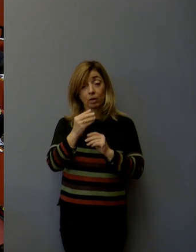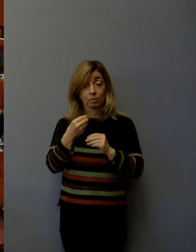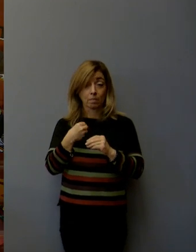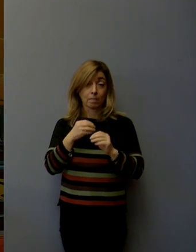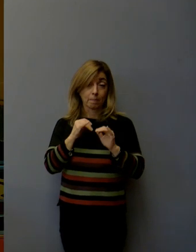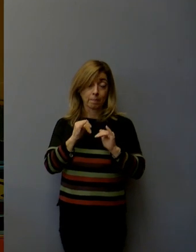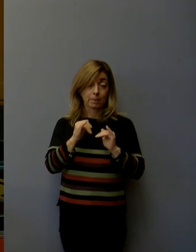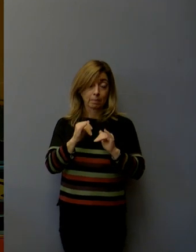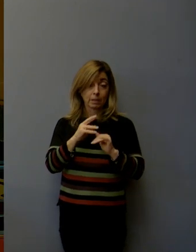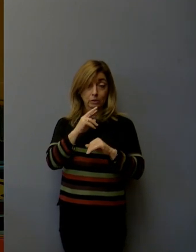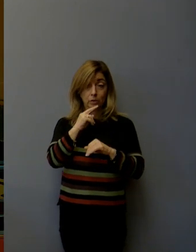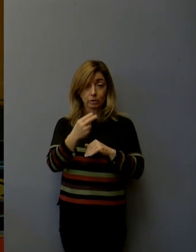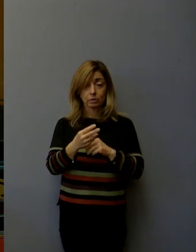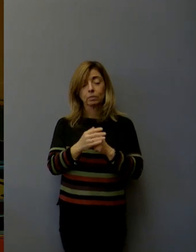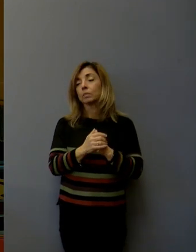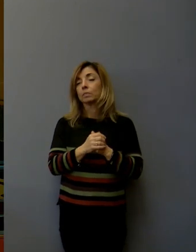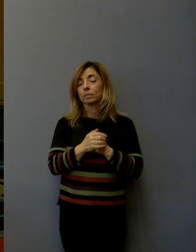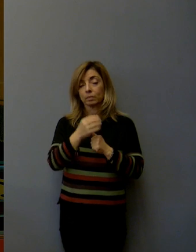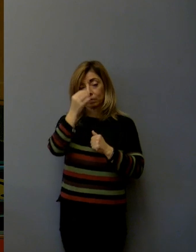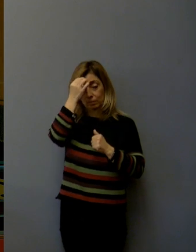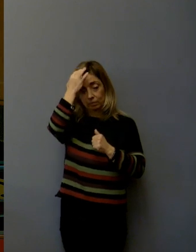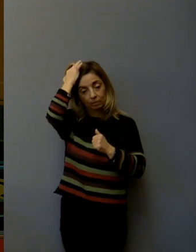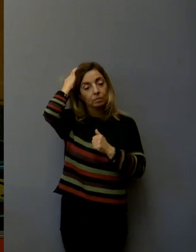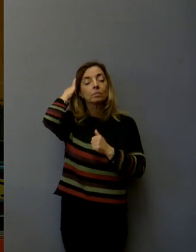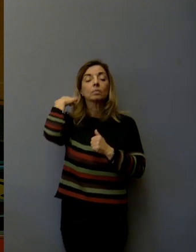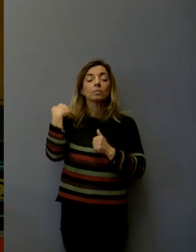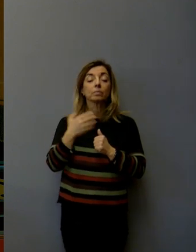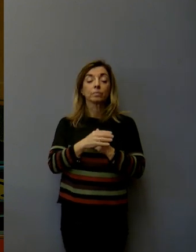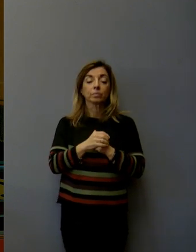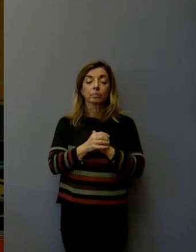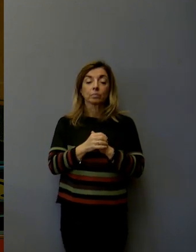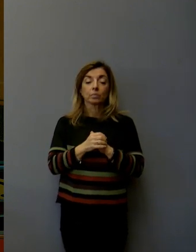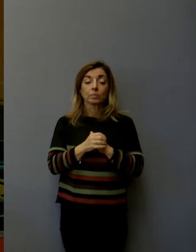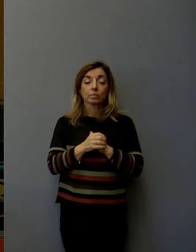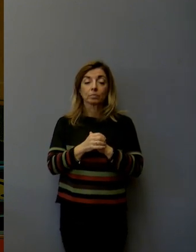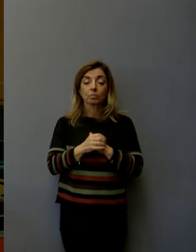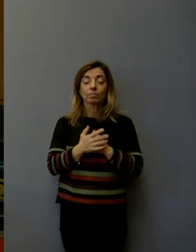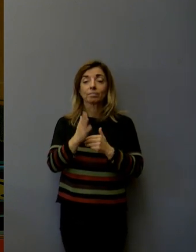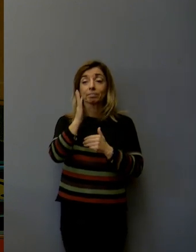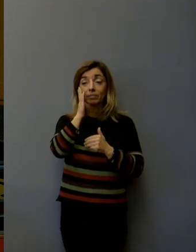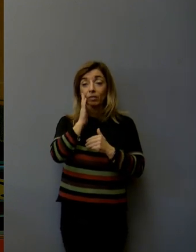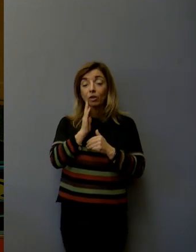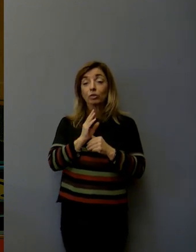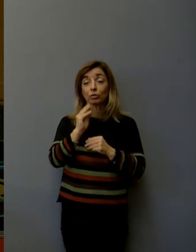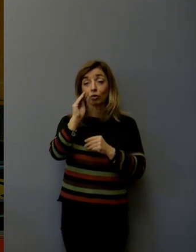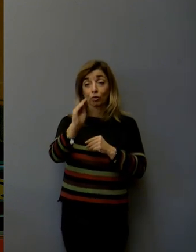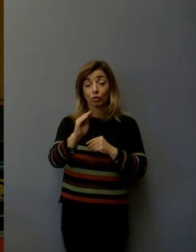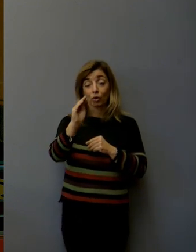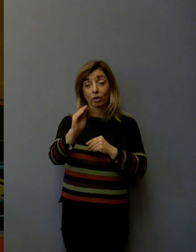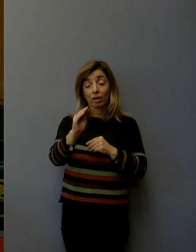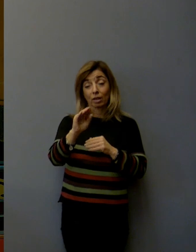rispondere Cioè ho capito Vi siete già io sto chiedendo persino il permesso all'aula anche se